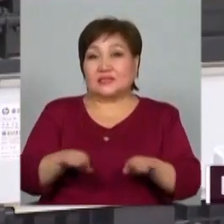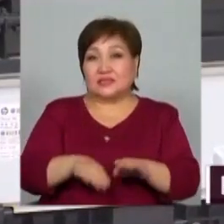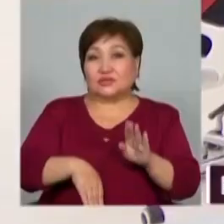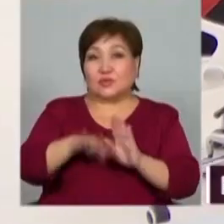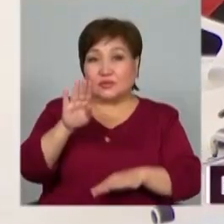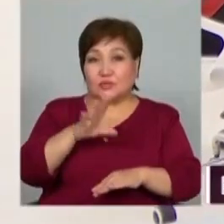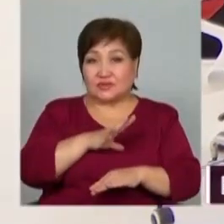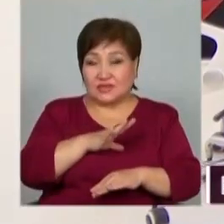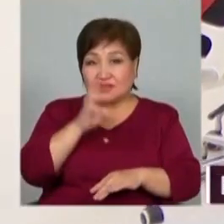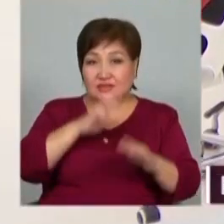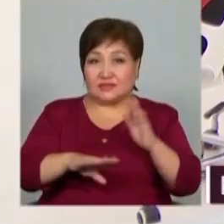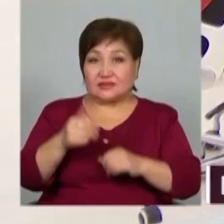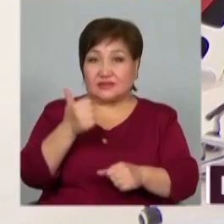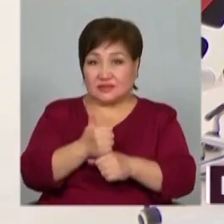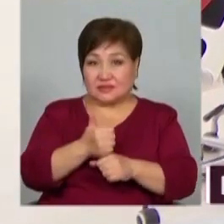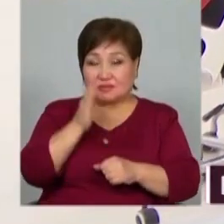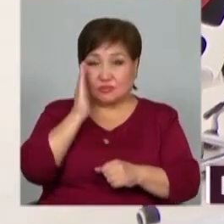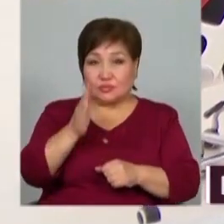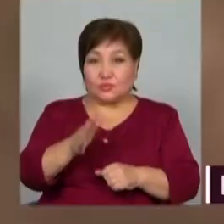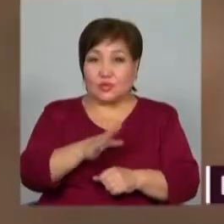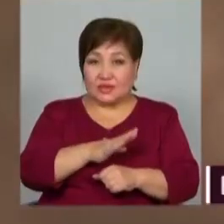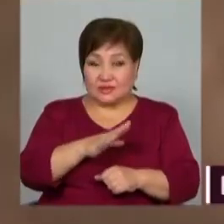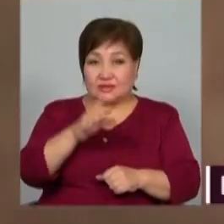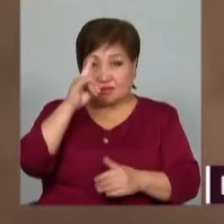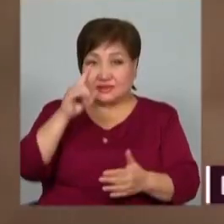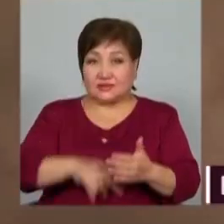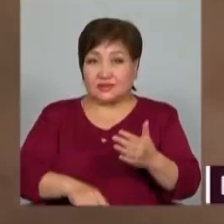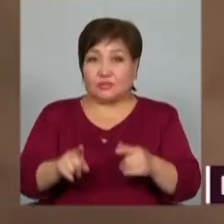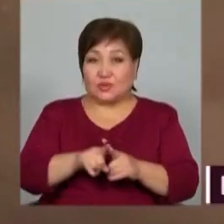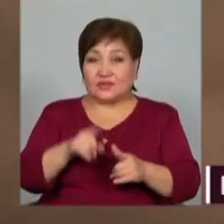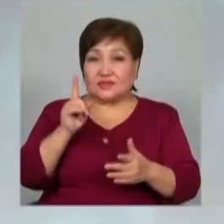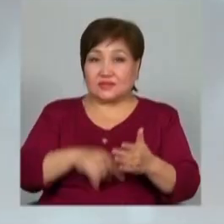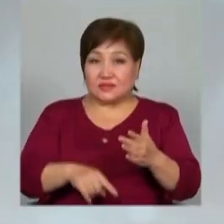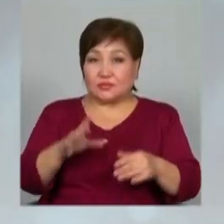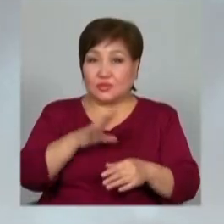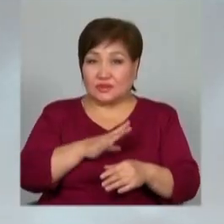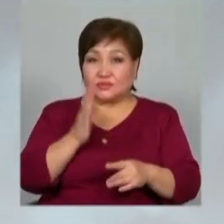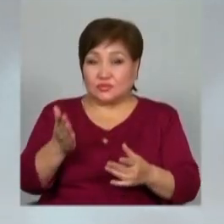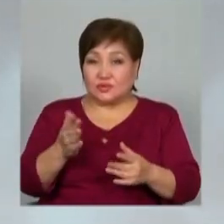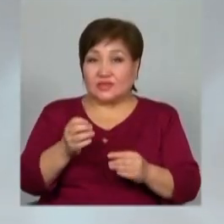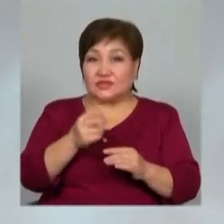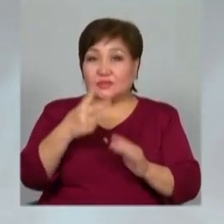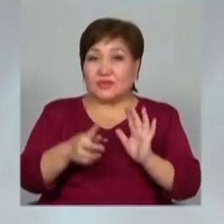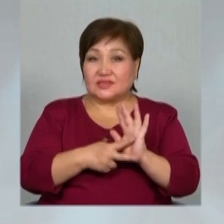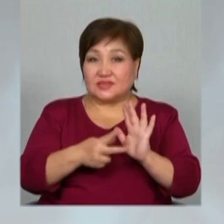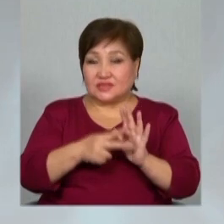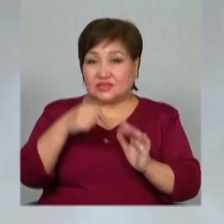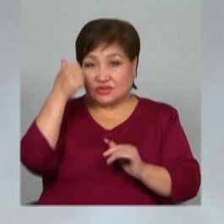дамуының негізгі көзі болатынына артылған сенім. Сенімге селкеу түскен жоқ. 28 жылда бұл